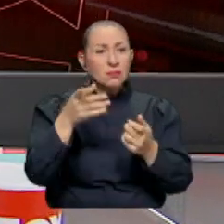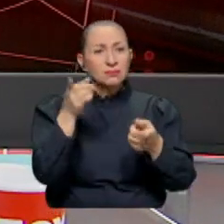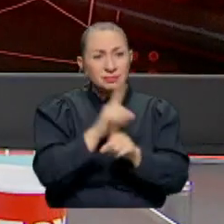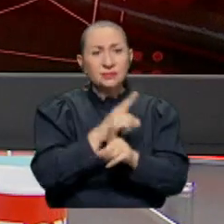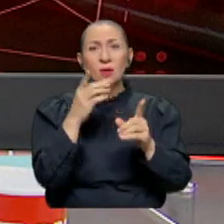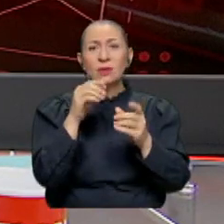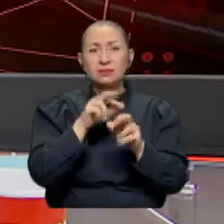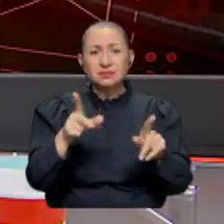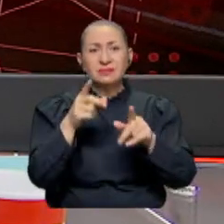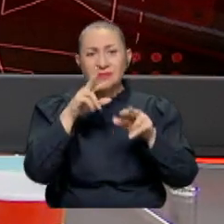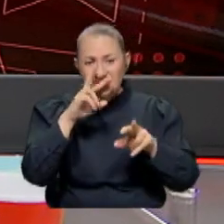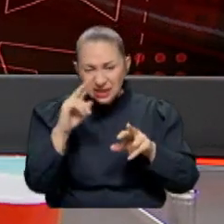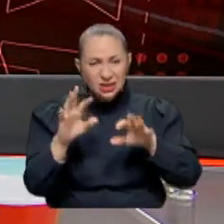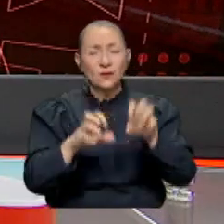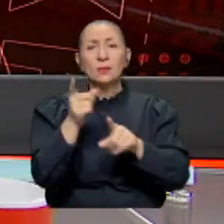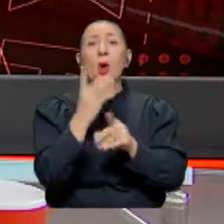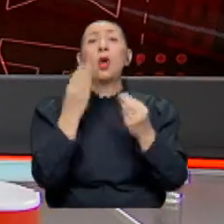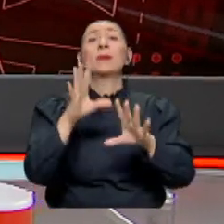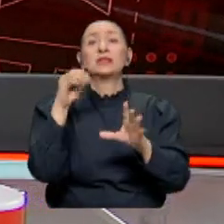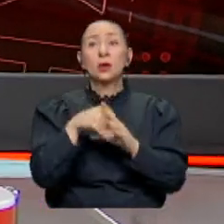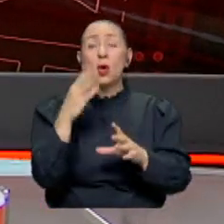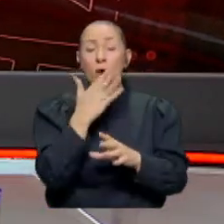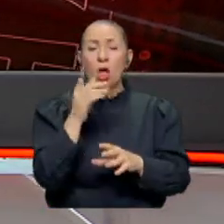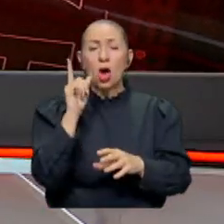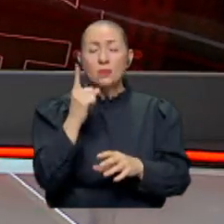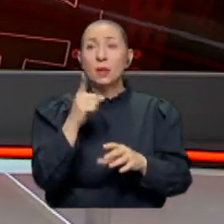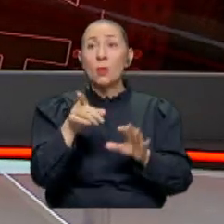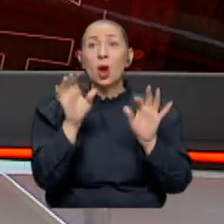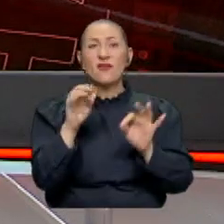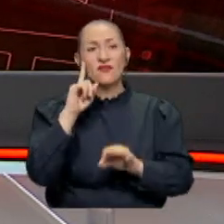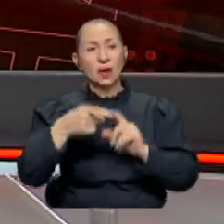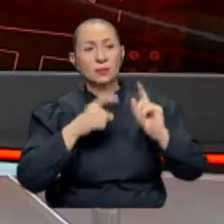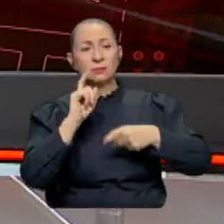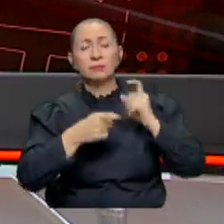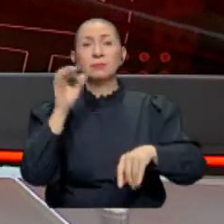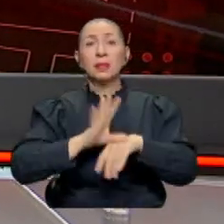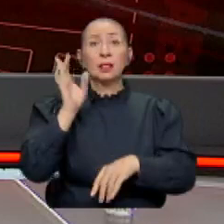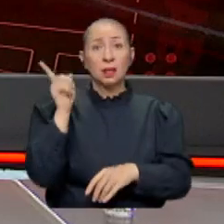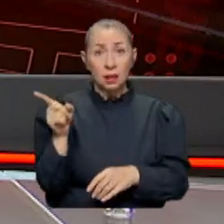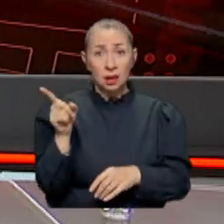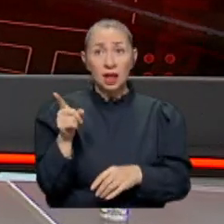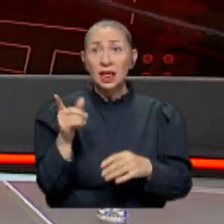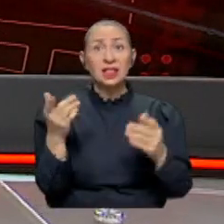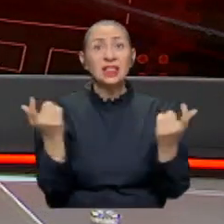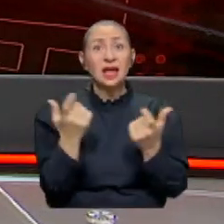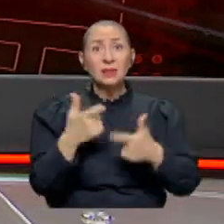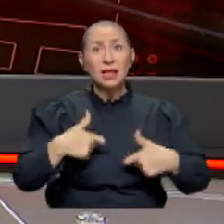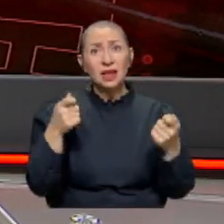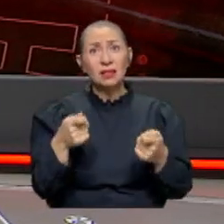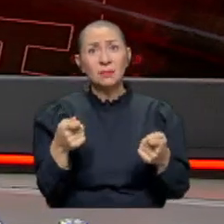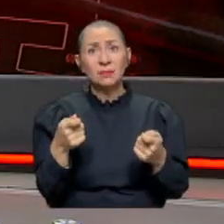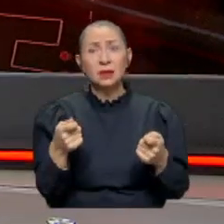diye milli eğitim bu yüzden önemli. Okullar, öğretmenler böyle şeylerin farkına varırlar. Nerede milli